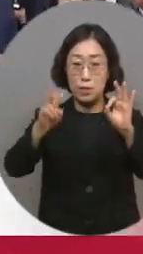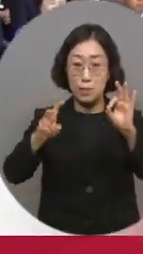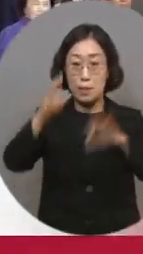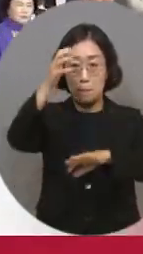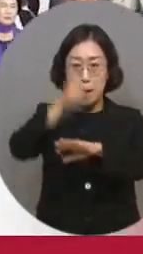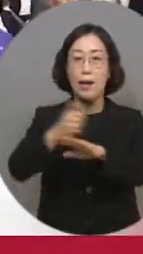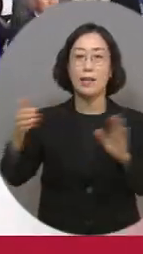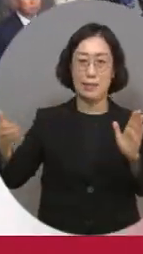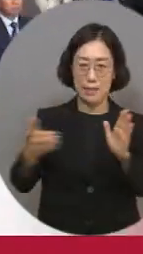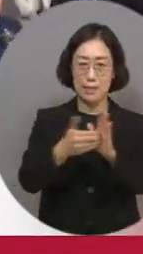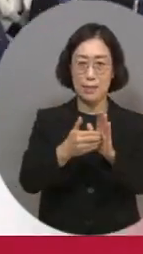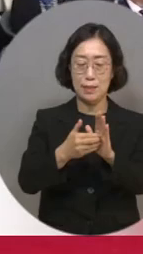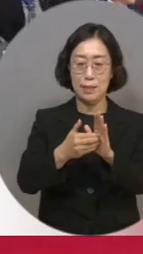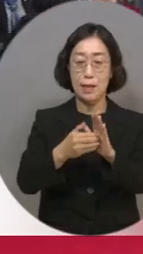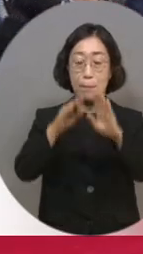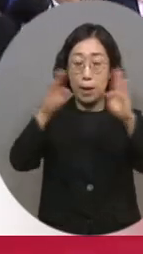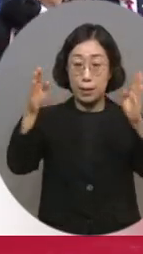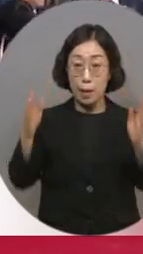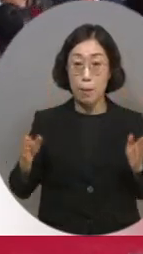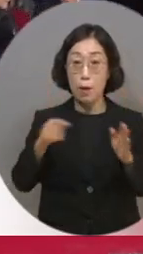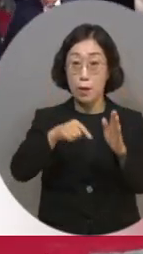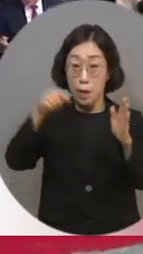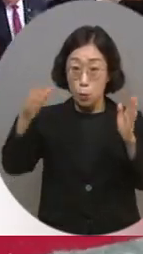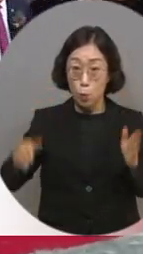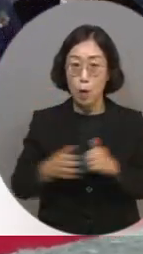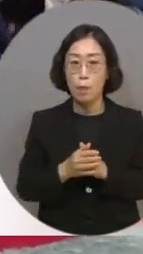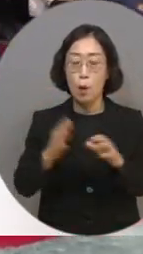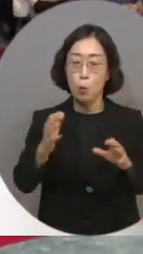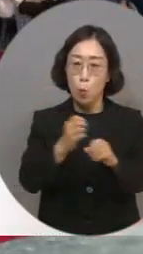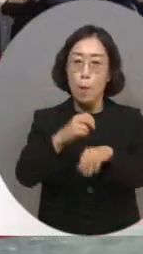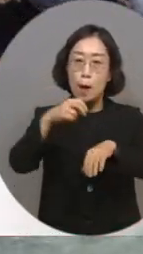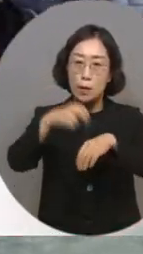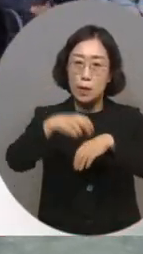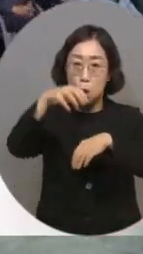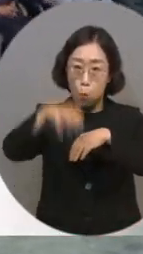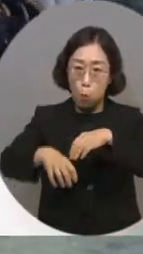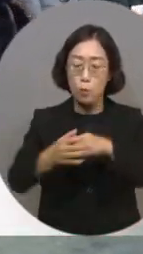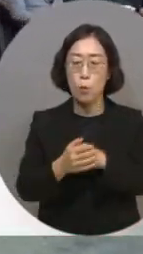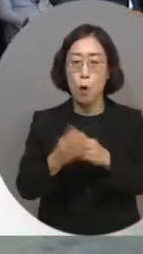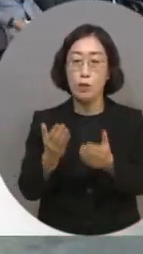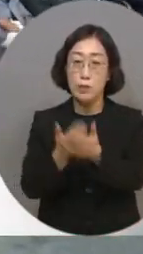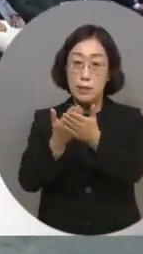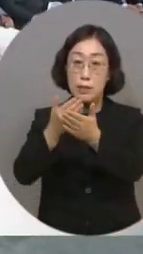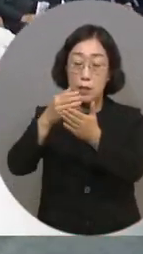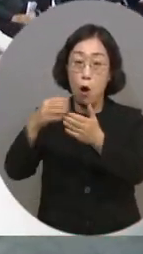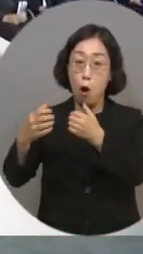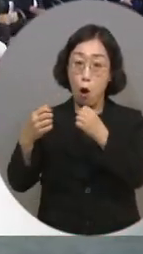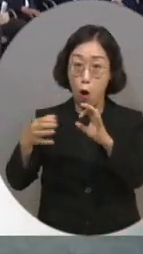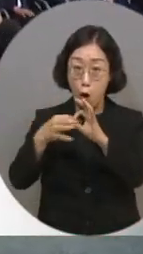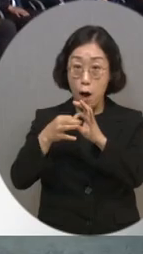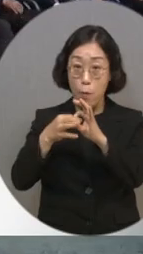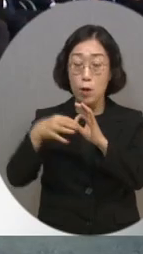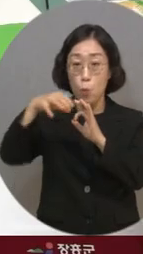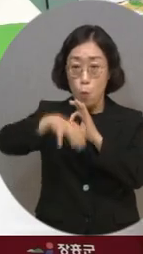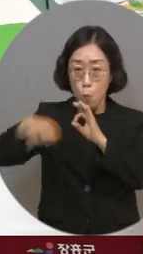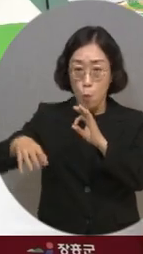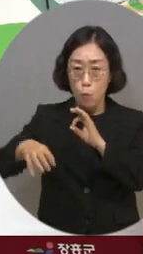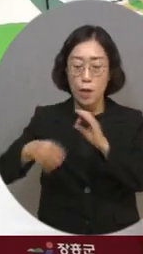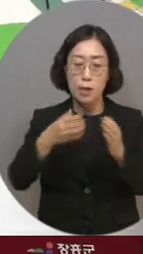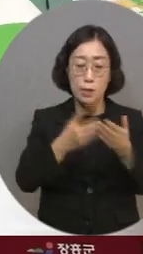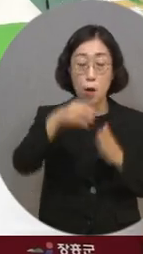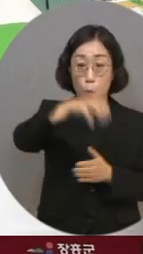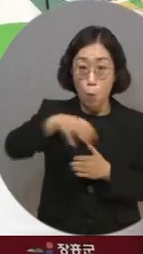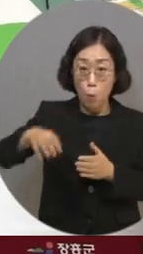내렸습니다. 이번 박람회는 통합의학관, 건강증진관 등 다양한 볼거리와 체험관 운영으로